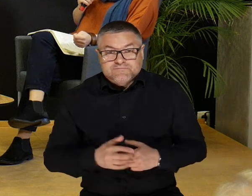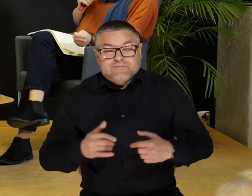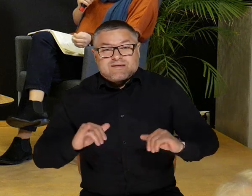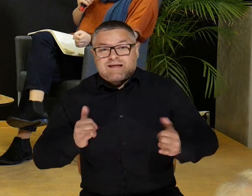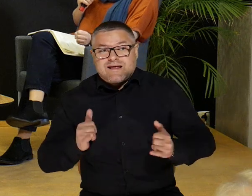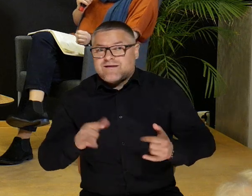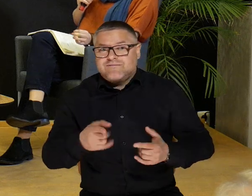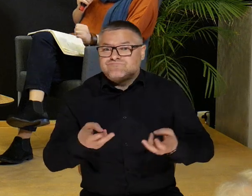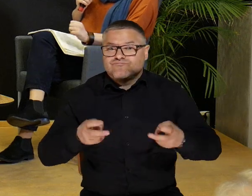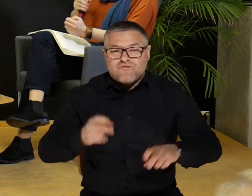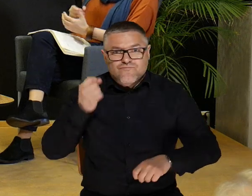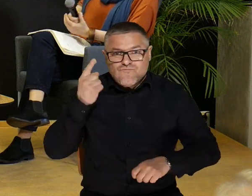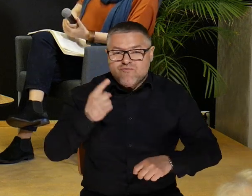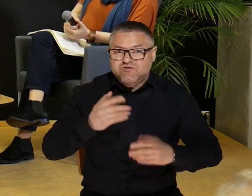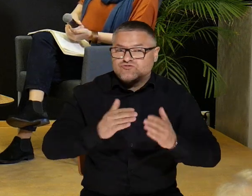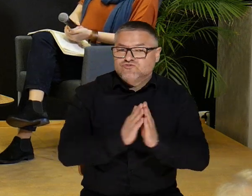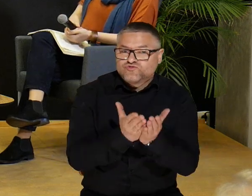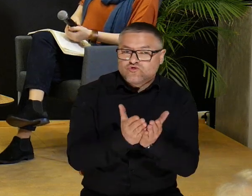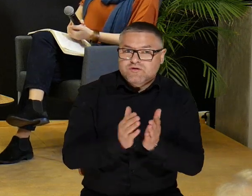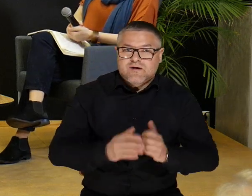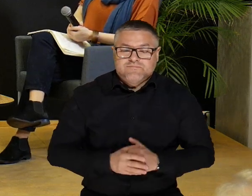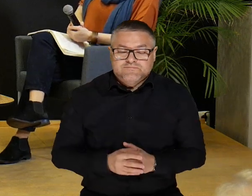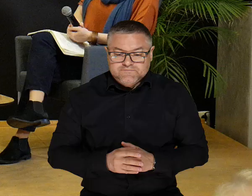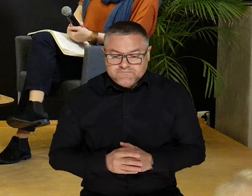Jaka jest geneza tej książki?